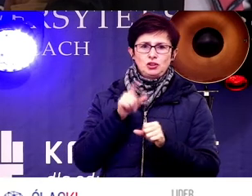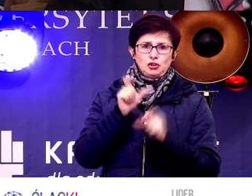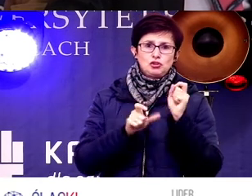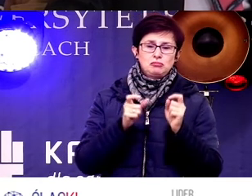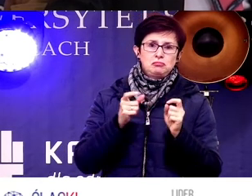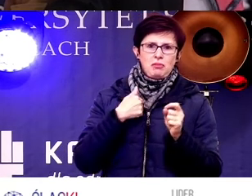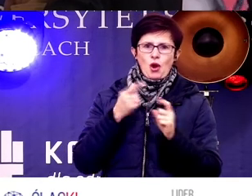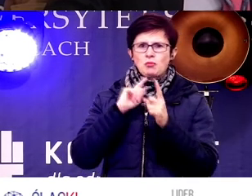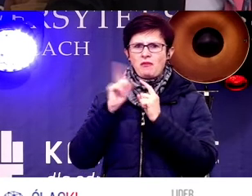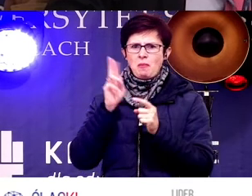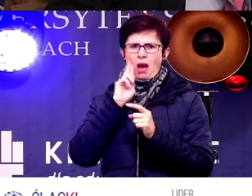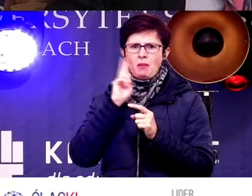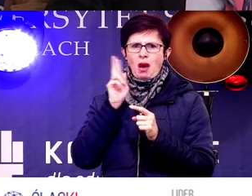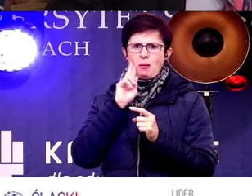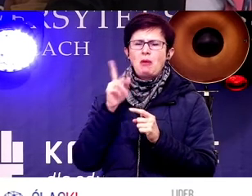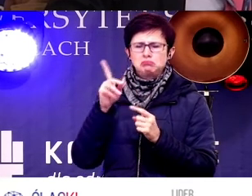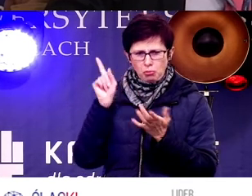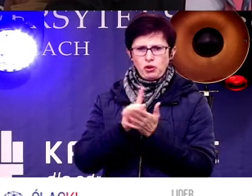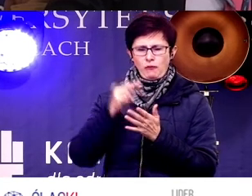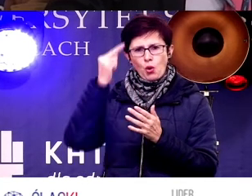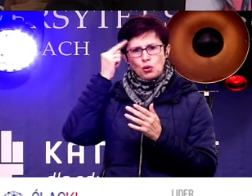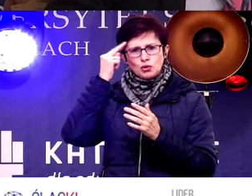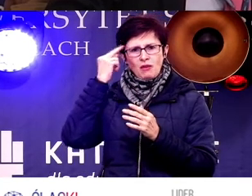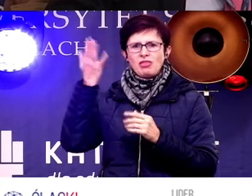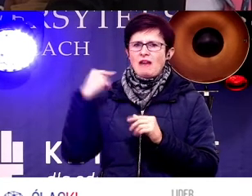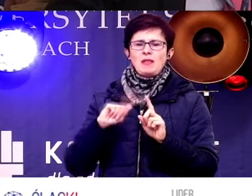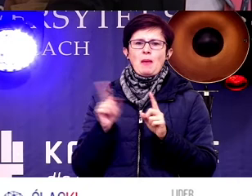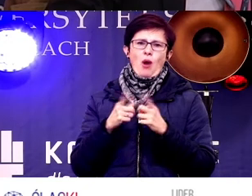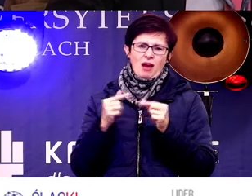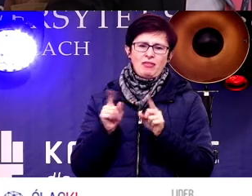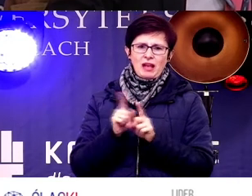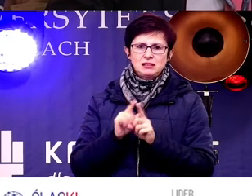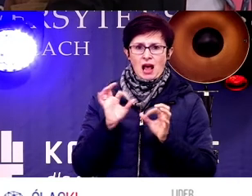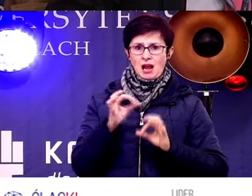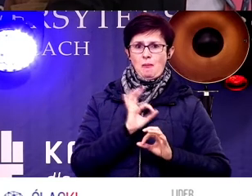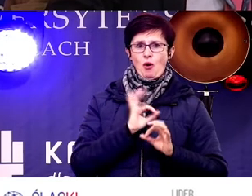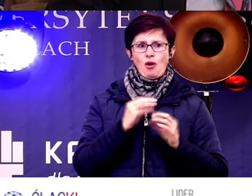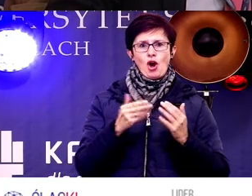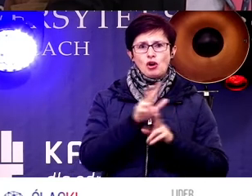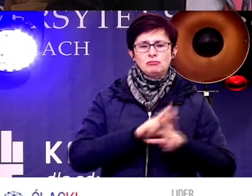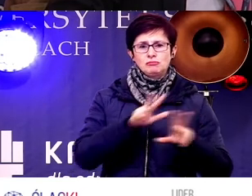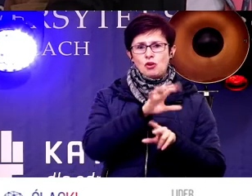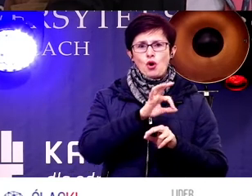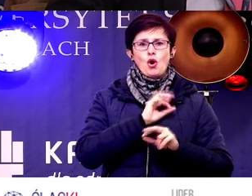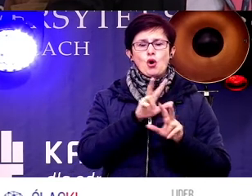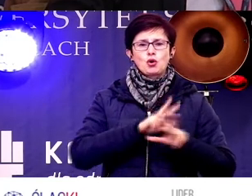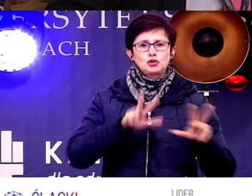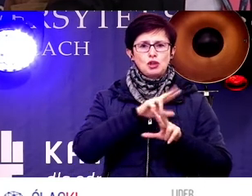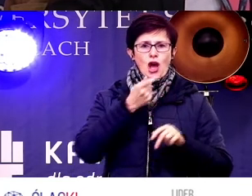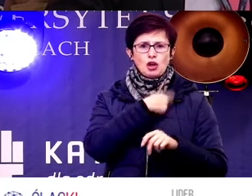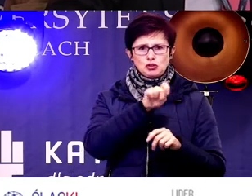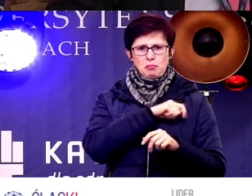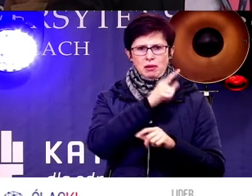kiedy rozmawiałem z mamą, to moja mama potrafiła to zrozumieć, ale już na przykład moja hiszpańska rodzina nie. Więc to są